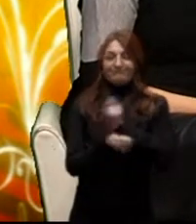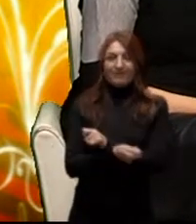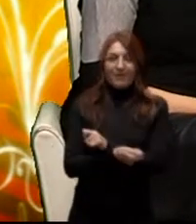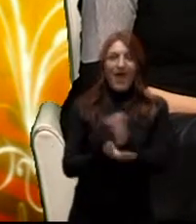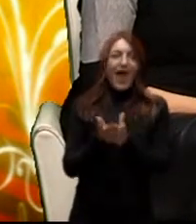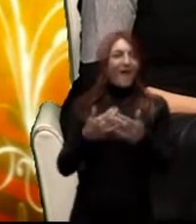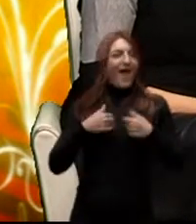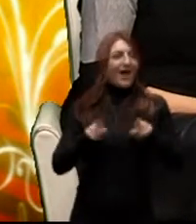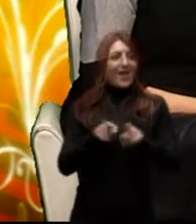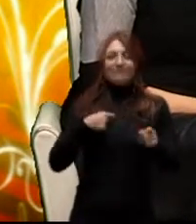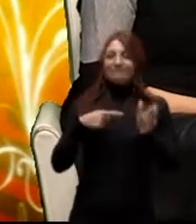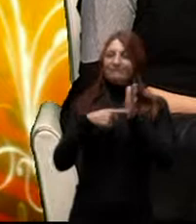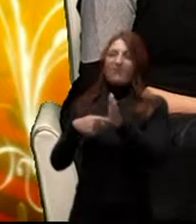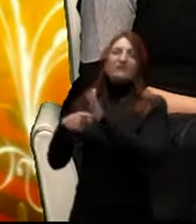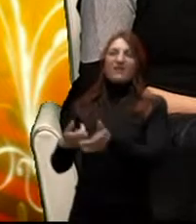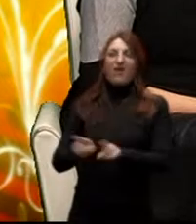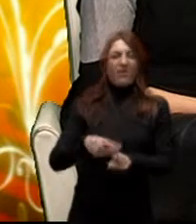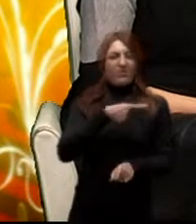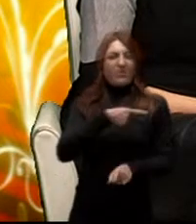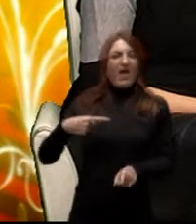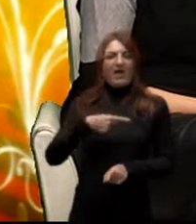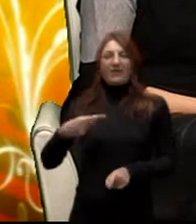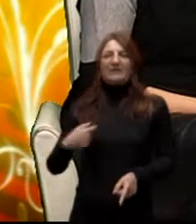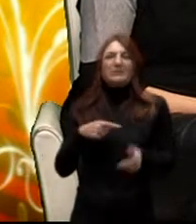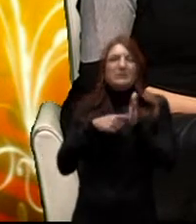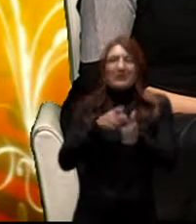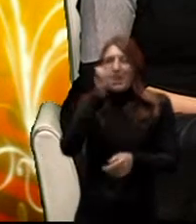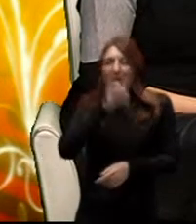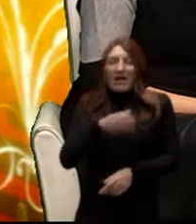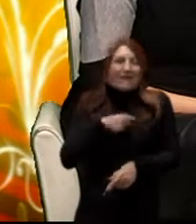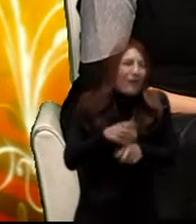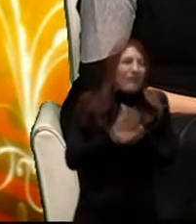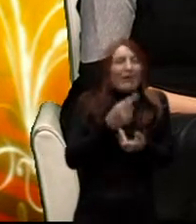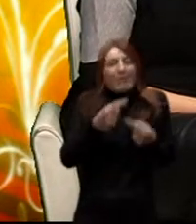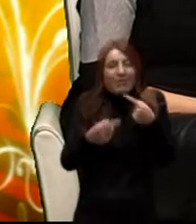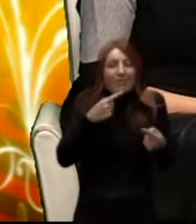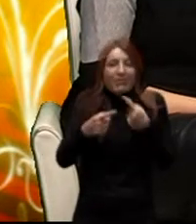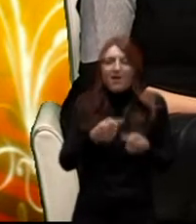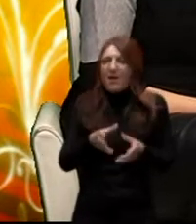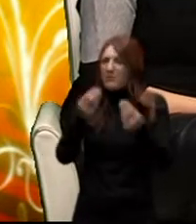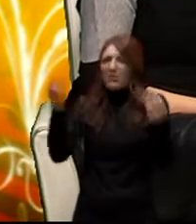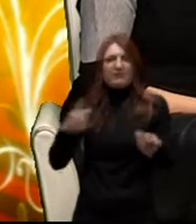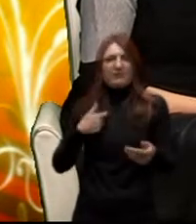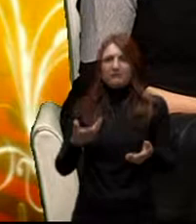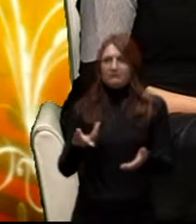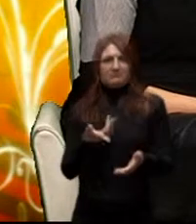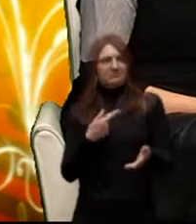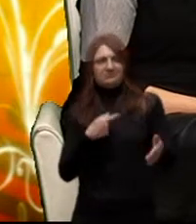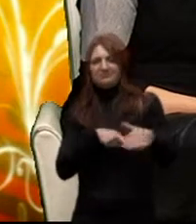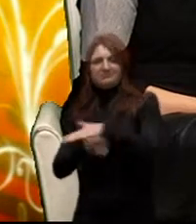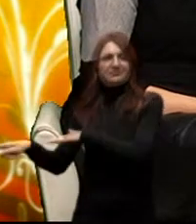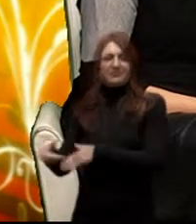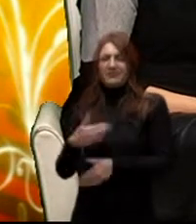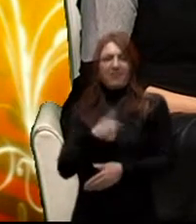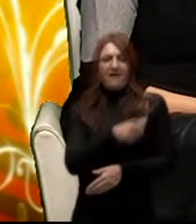ako zračimo negativno ili loše ili to cmoljavo, ljudi će pobjeći od nas. 2-3 puta će nas poslušati i iza toga